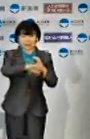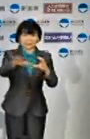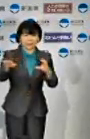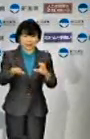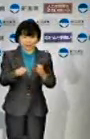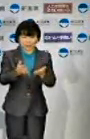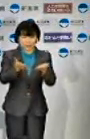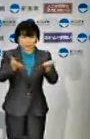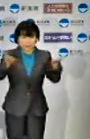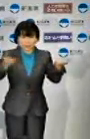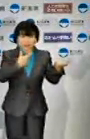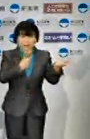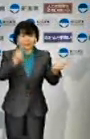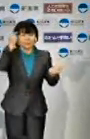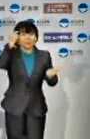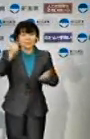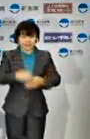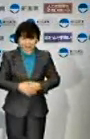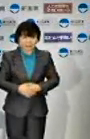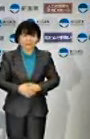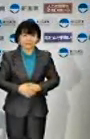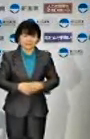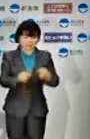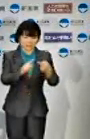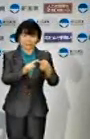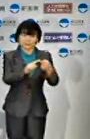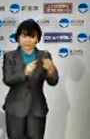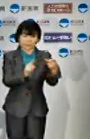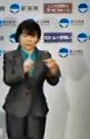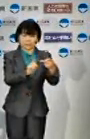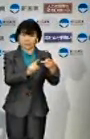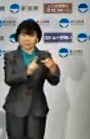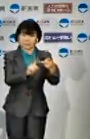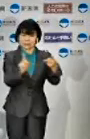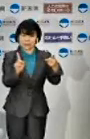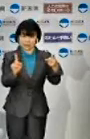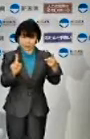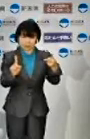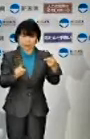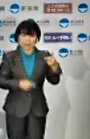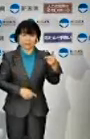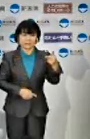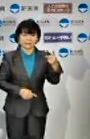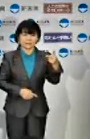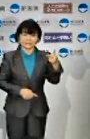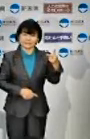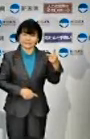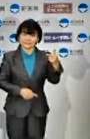。それが1点とですね、もう1点は、